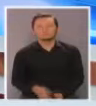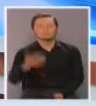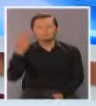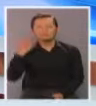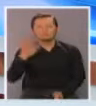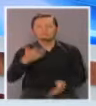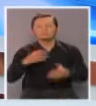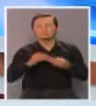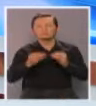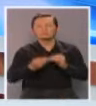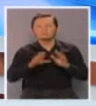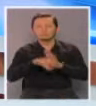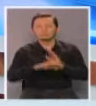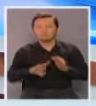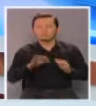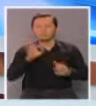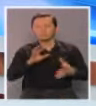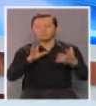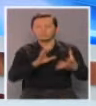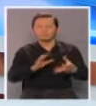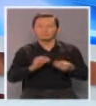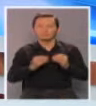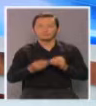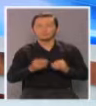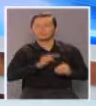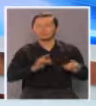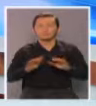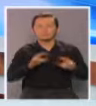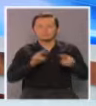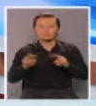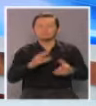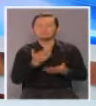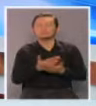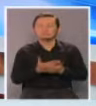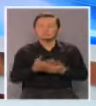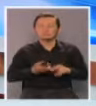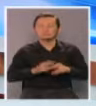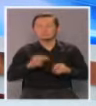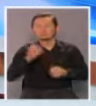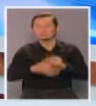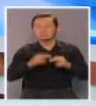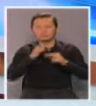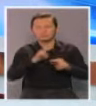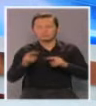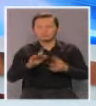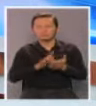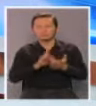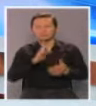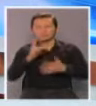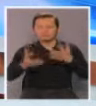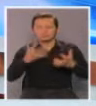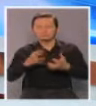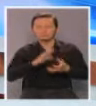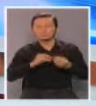Когда найдет свое решение проблема с общественным транспортом? Какие работы проводятся в этом направлении? В центре внимания программы «Журналистское